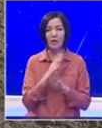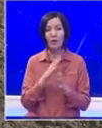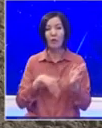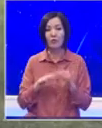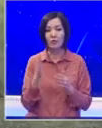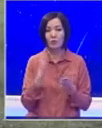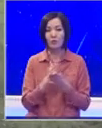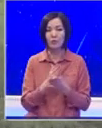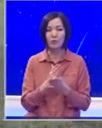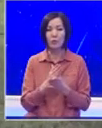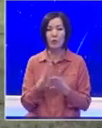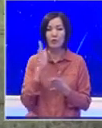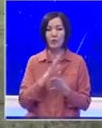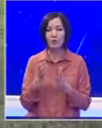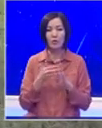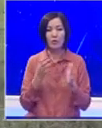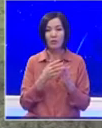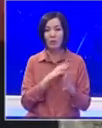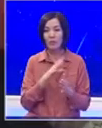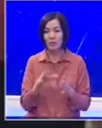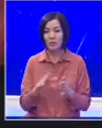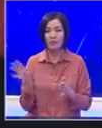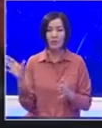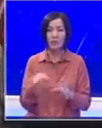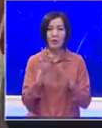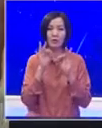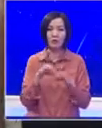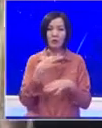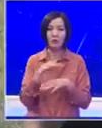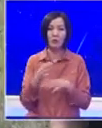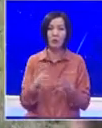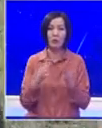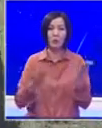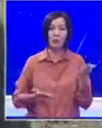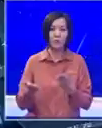болып, тіршілік нәрінен тапшылық көрмесе, алтын күзден мол өнім